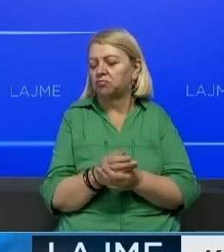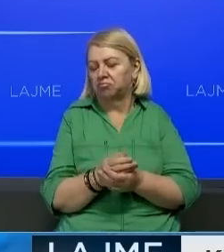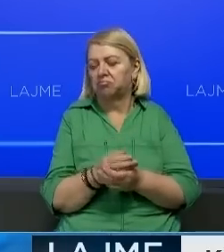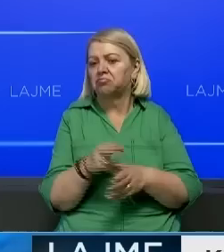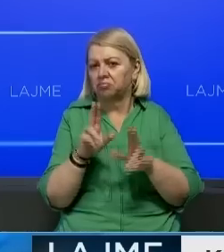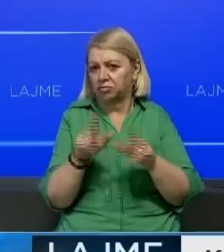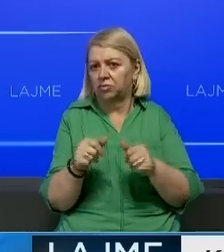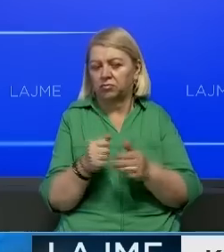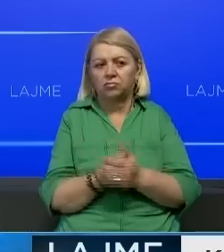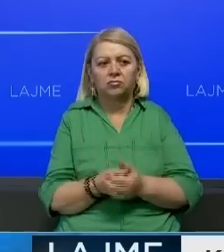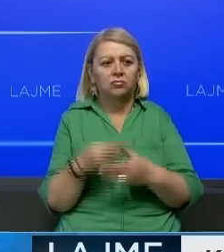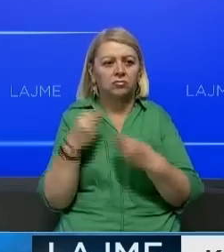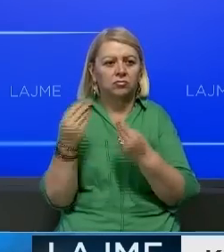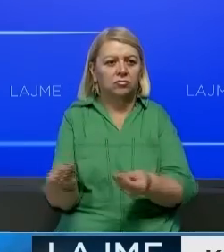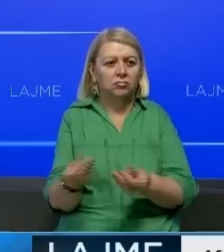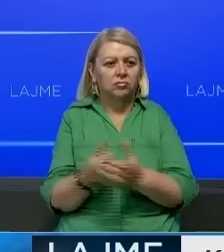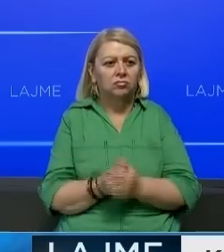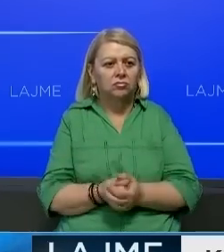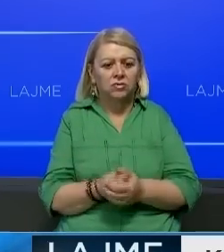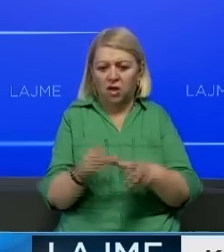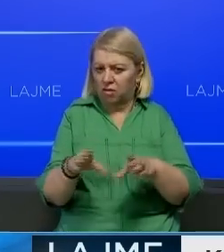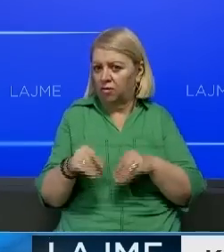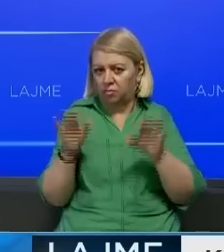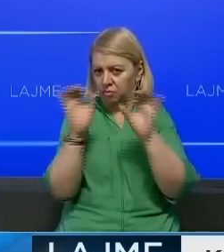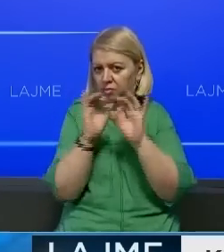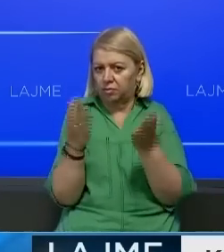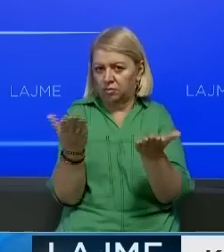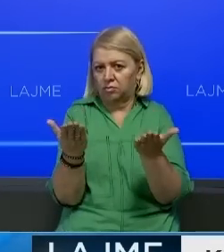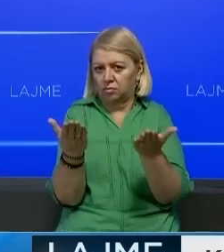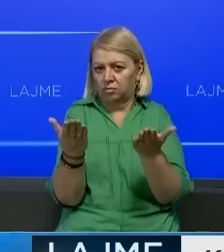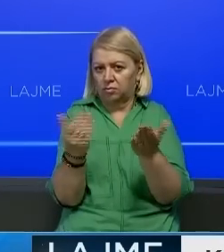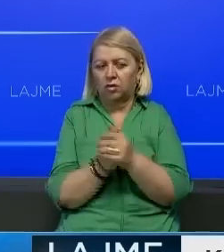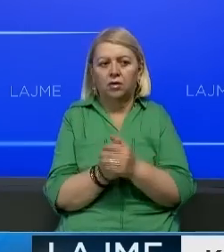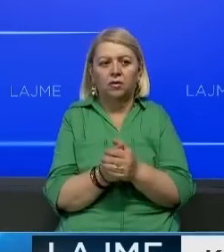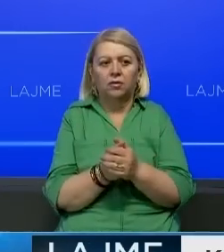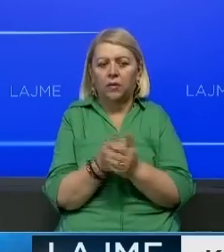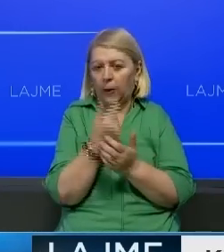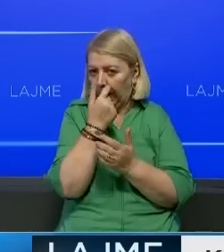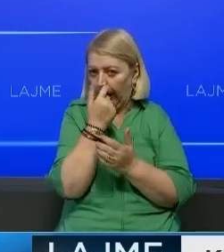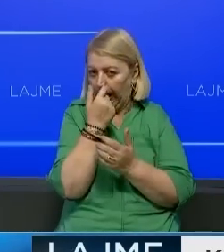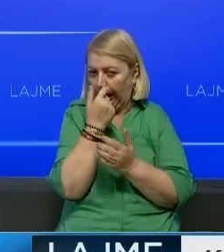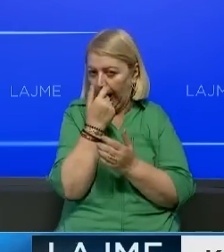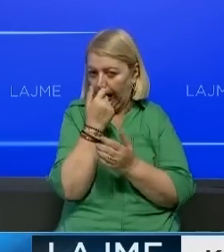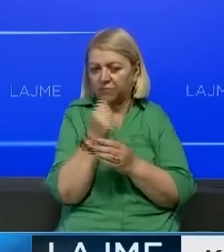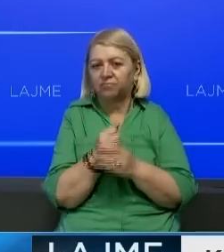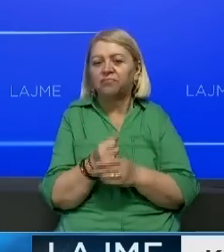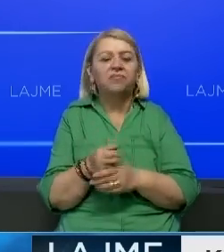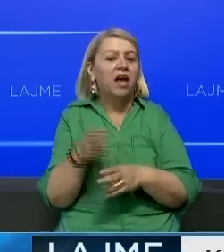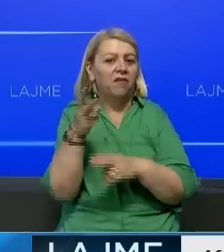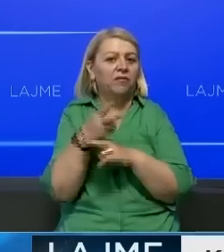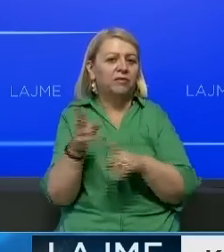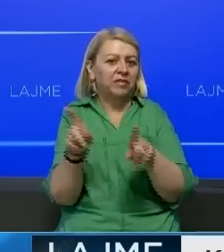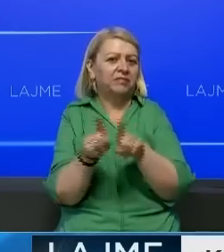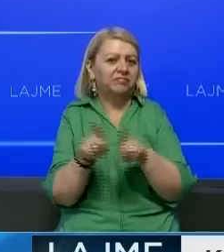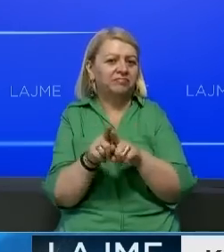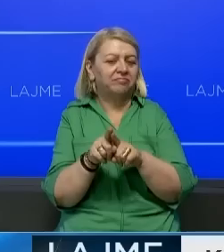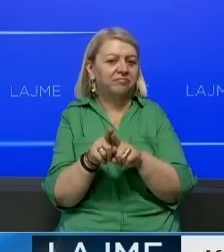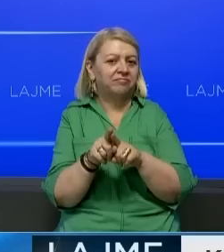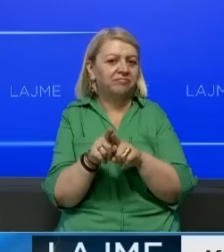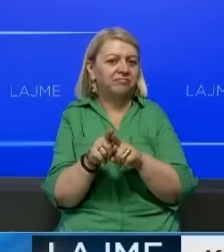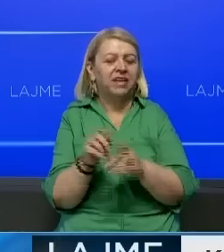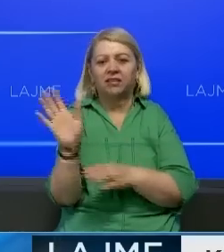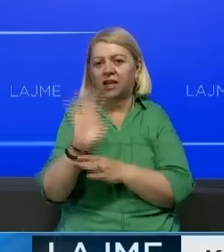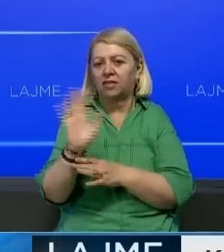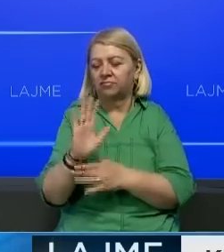vazhdo. Jo, s'po zbatim, ko zbatim, mërë kjo. Kjo veç filma në televizor, apo kuptoni, këta s'ka zbatim. Po du të mundohet,